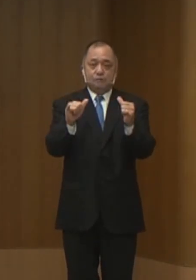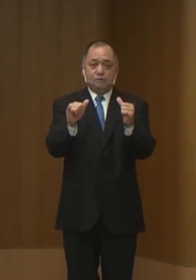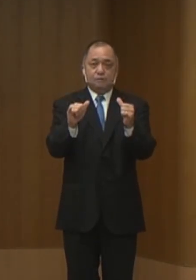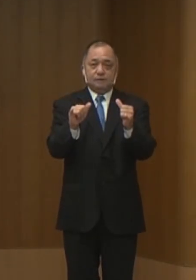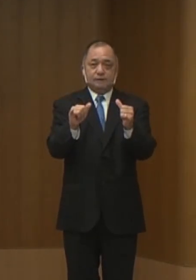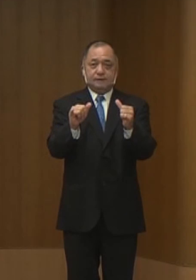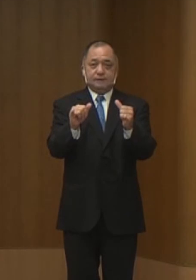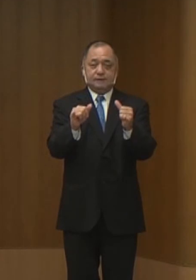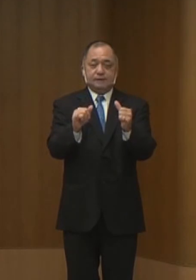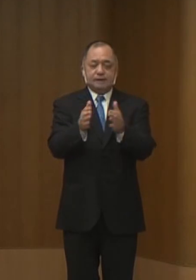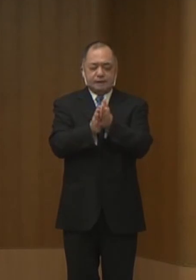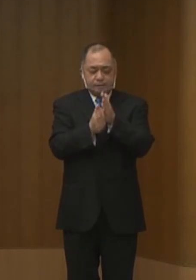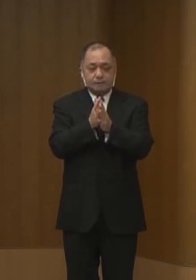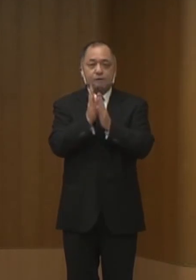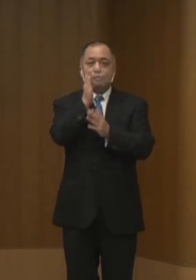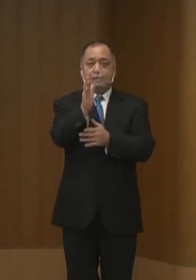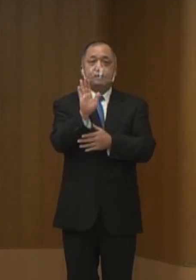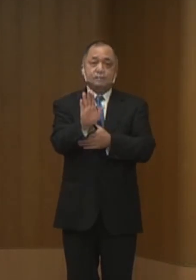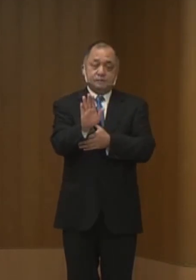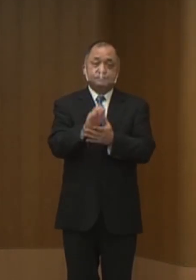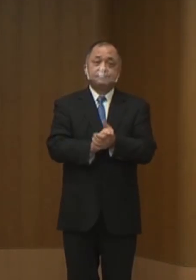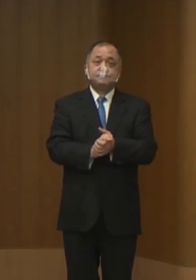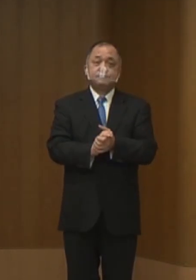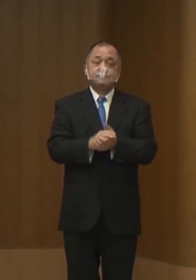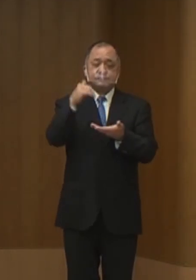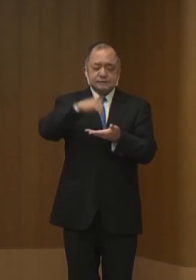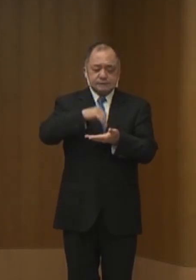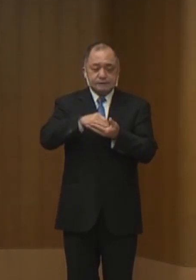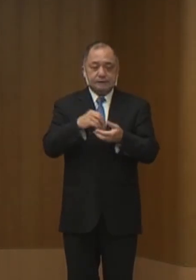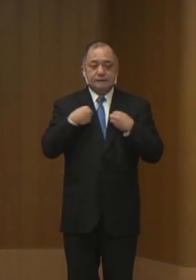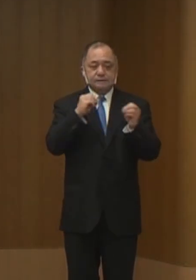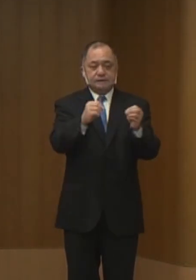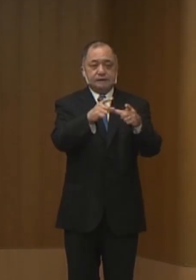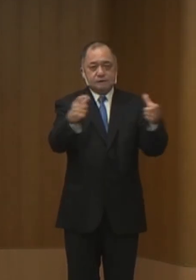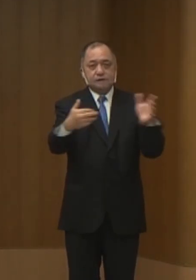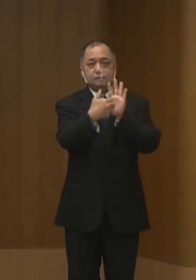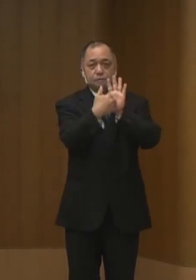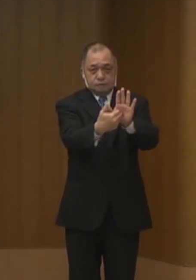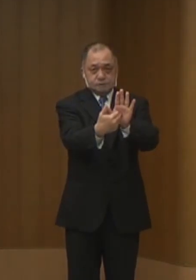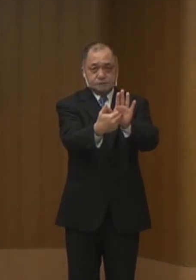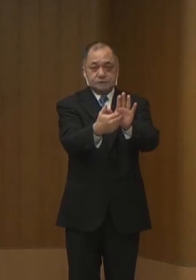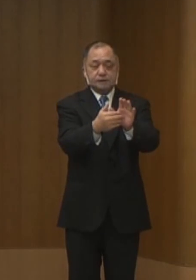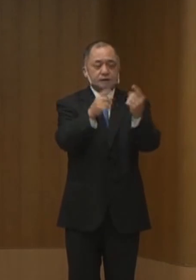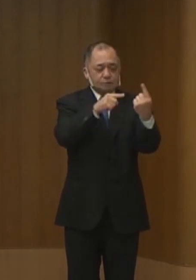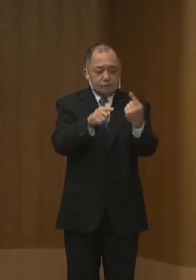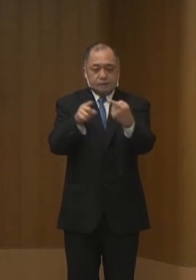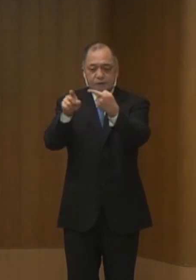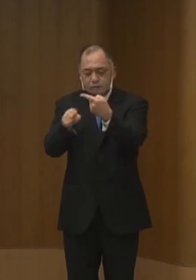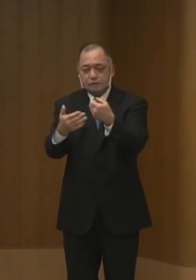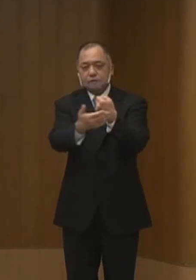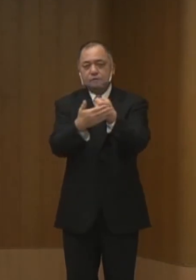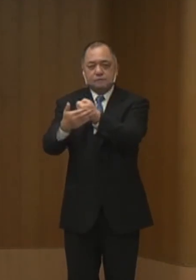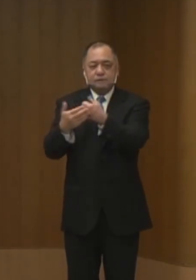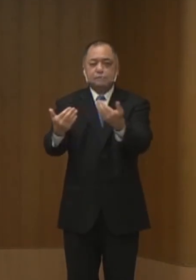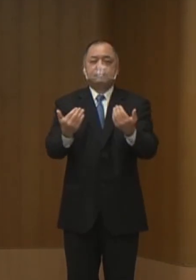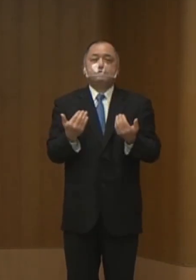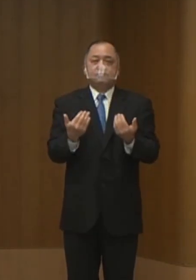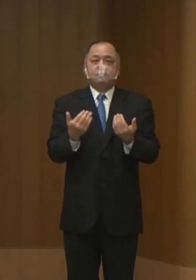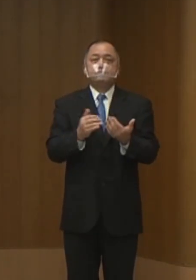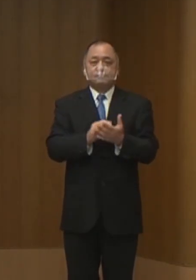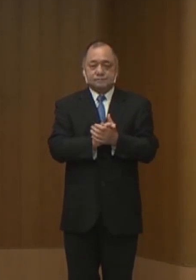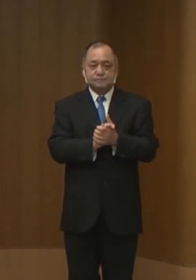重ねてのお願いになりますけれども、徹底した感染拡大の防止、これはお一人お一人にご協力をいただかなければ